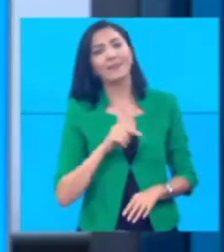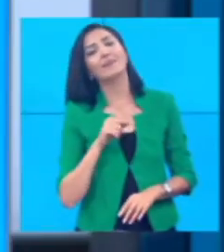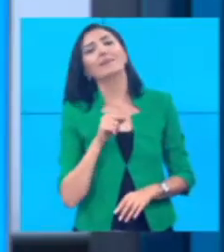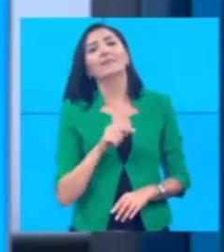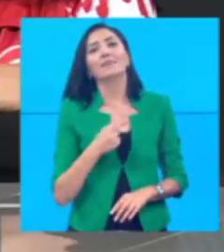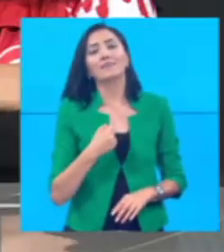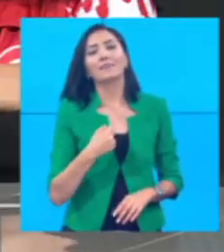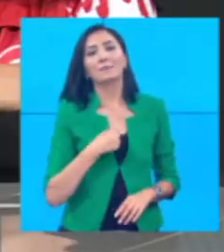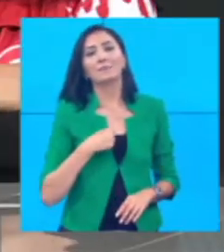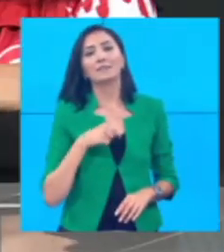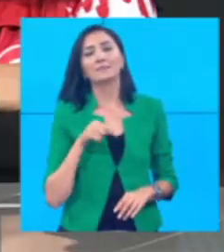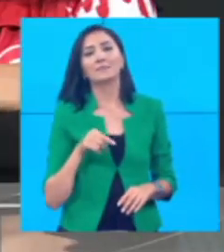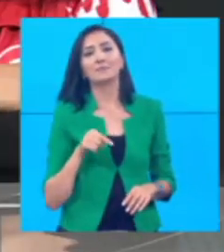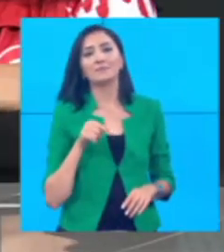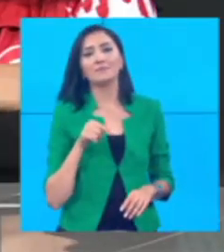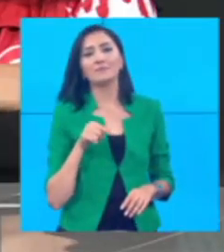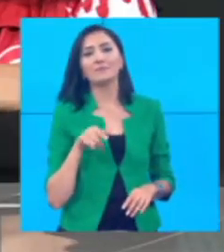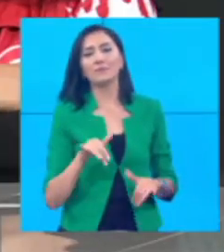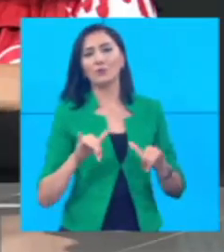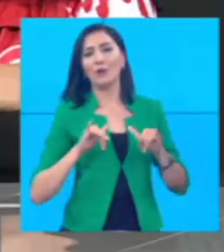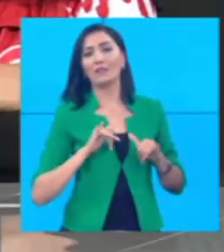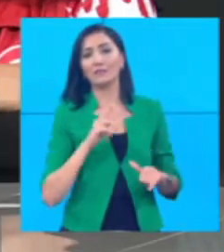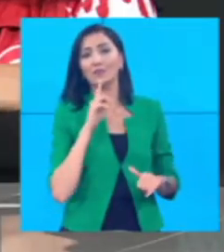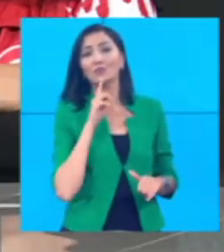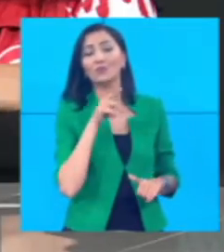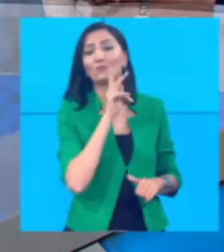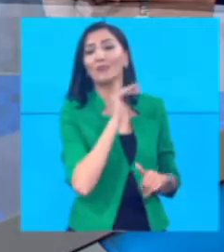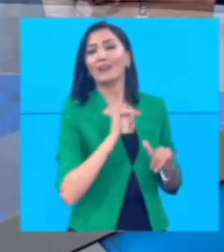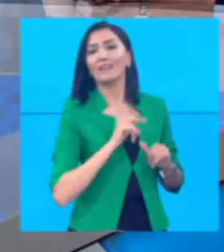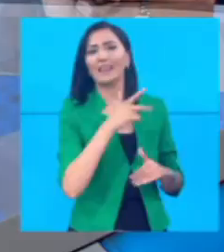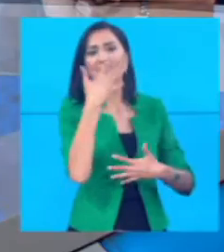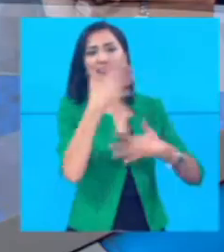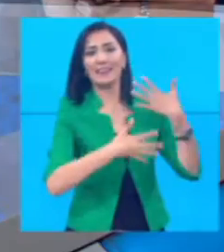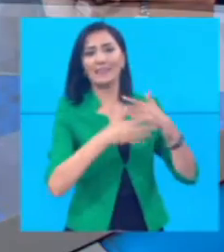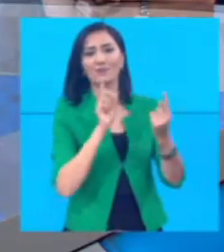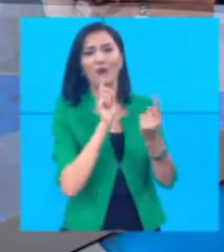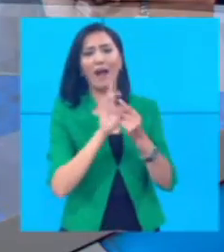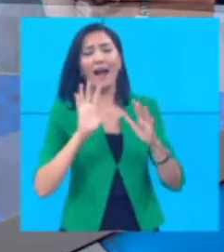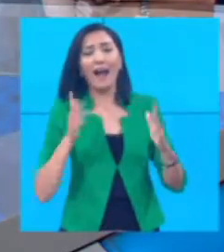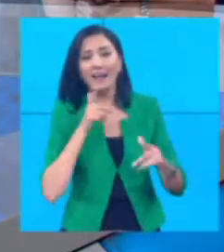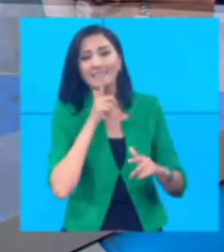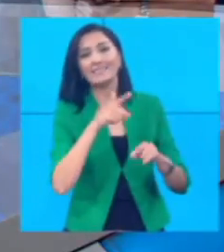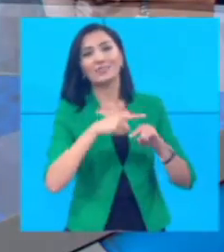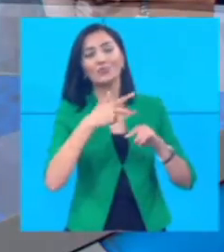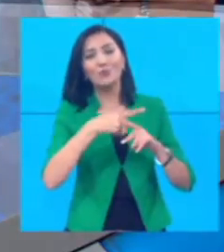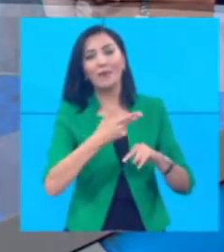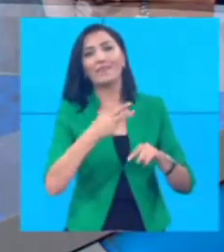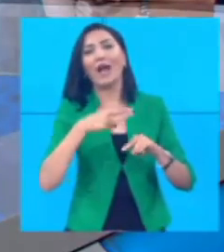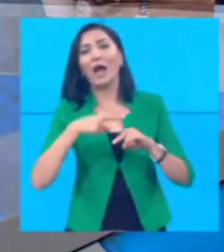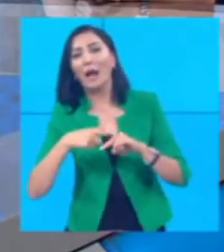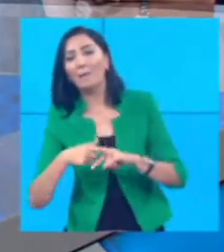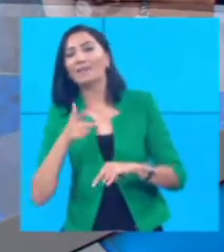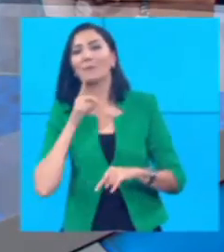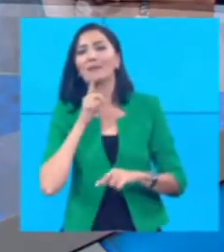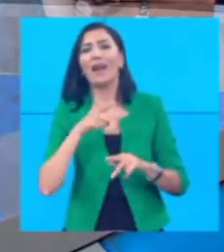Yani ben şu anda şunu yani rahatlıkla söyleyebilirim o insanların televizyon karşısında hadi Zübeyde, hadi Hamide,